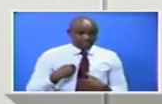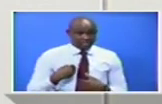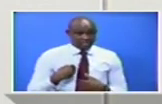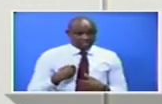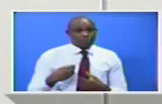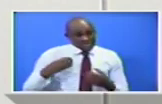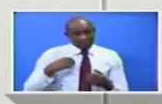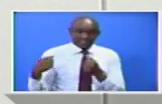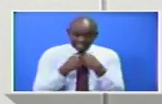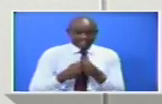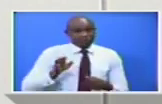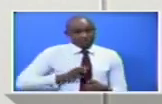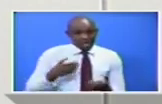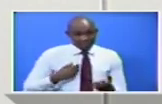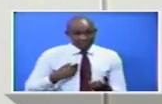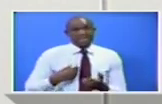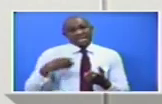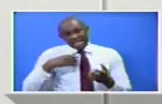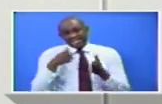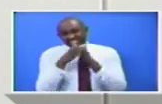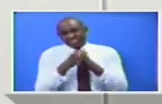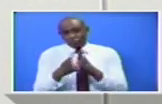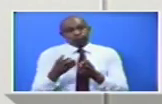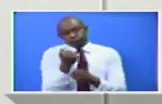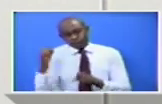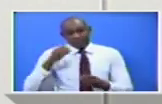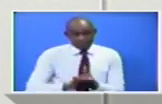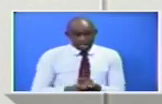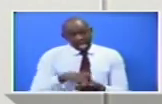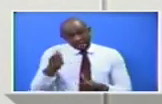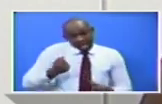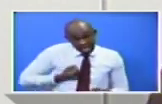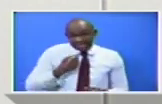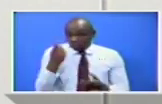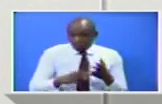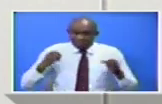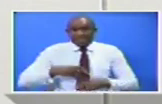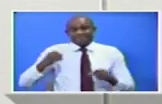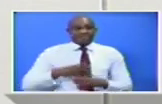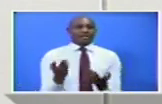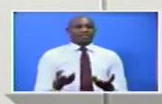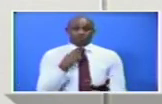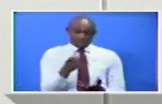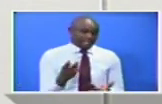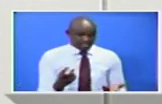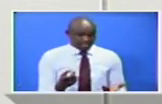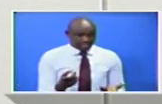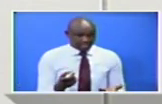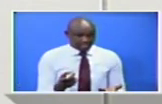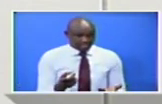yale masaibu pia kinandanda tena kama sexual harassment. Kuna wale kinandanda wataambia mdozi wao, wanaogopa